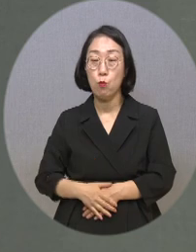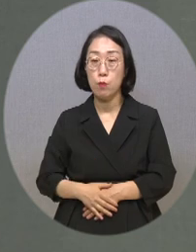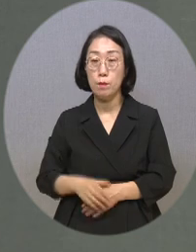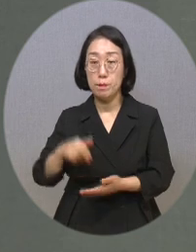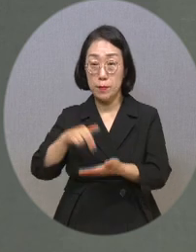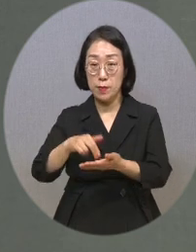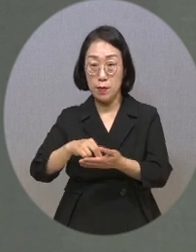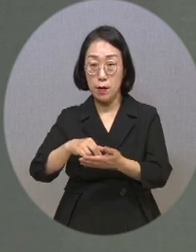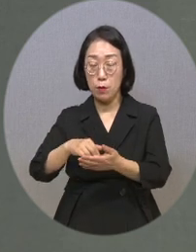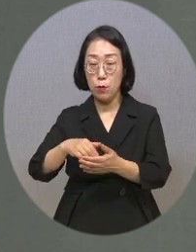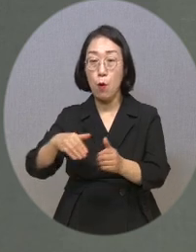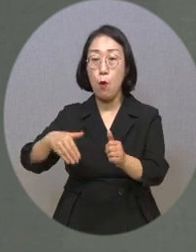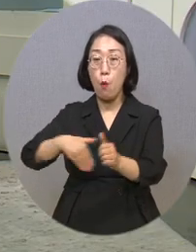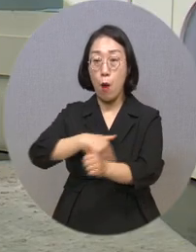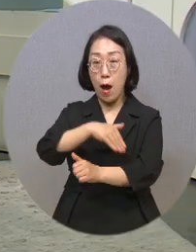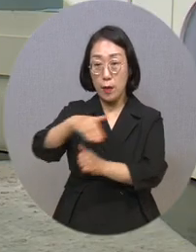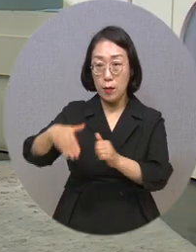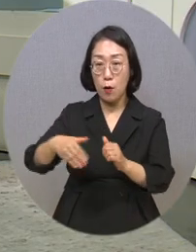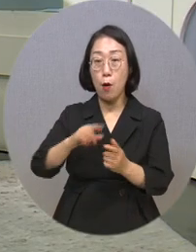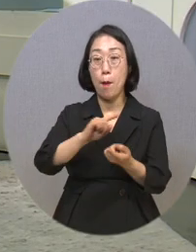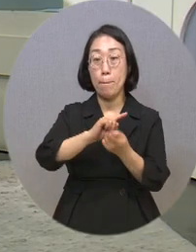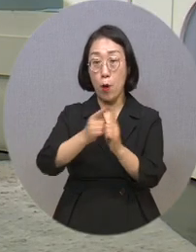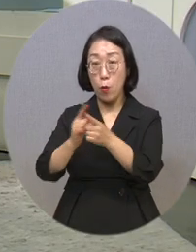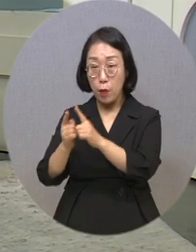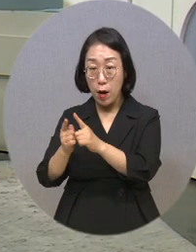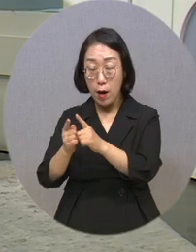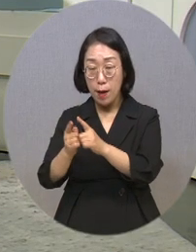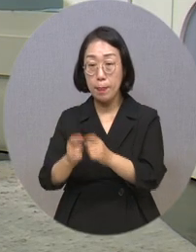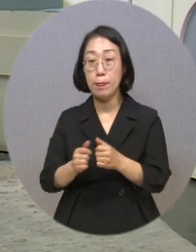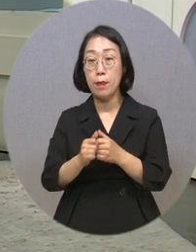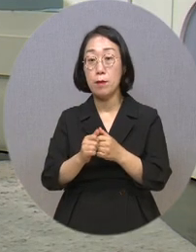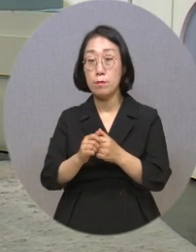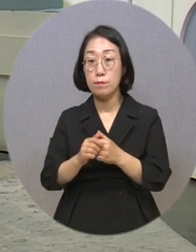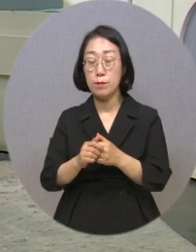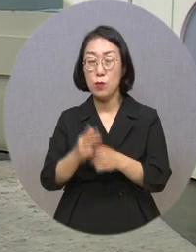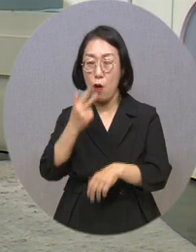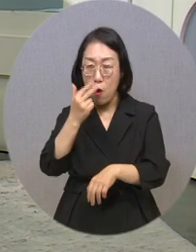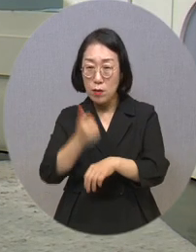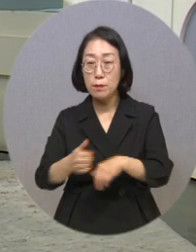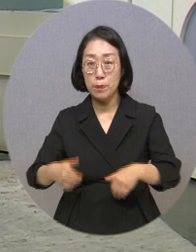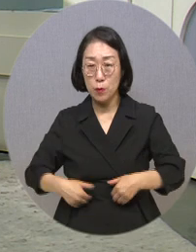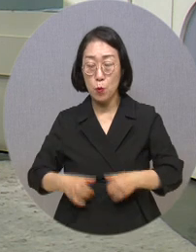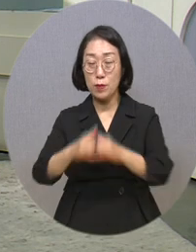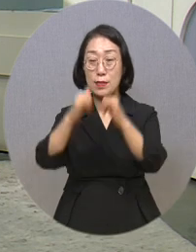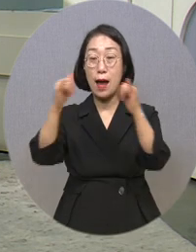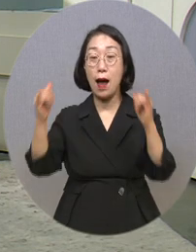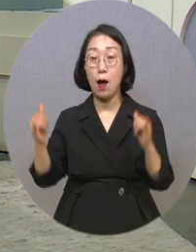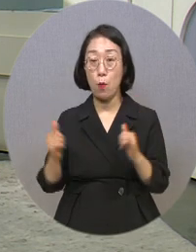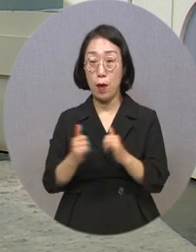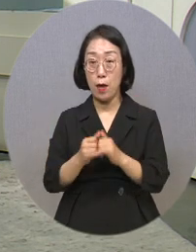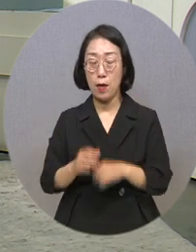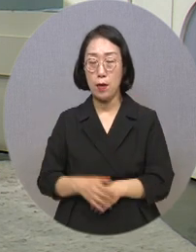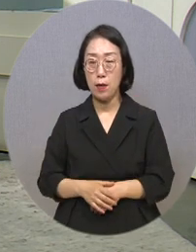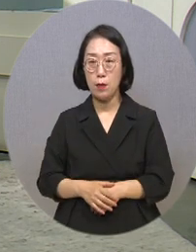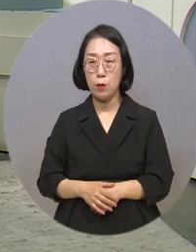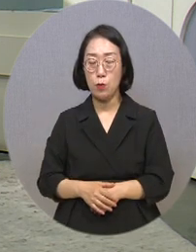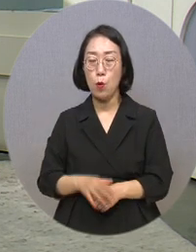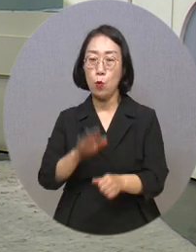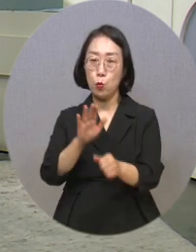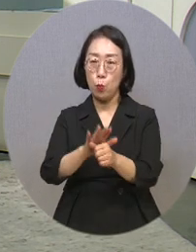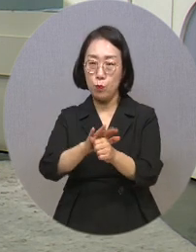가지의 환경 변화에 적응을 해야 하지만 사회 제도상 뭐 예를 들어